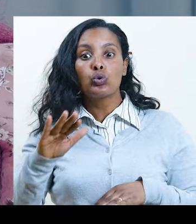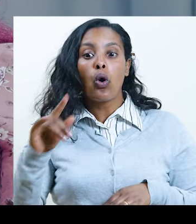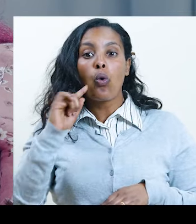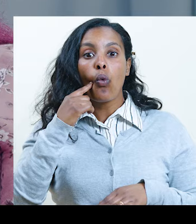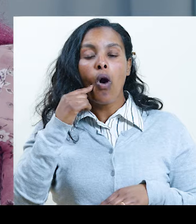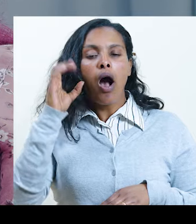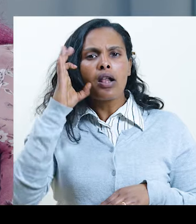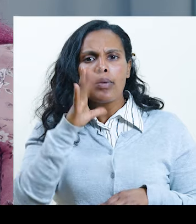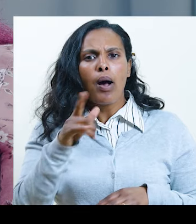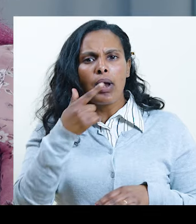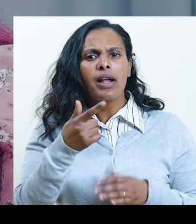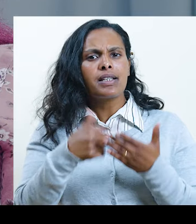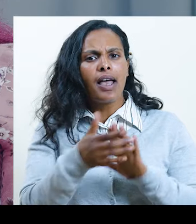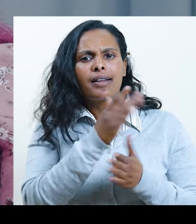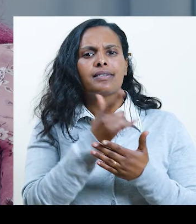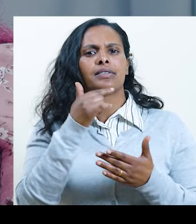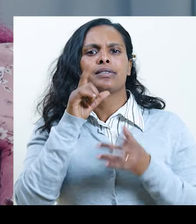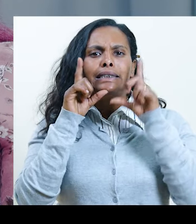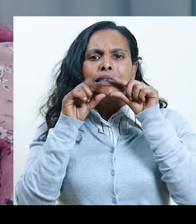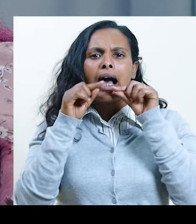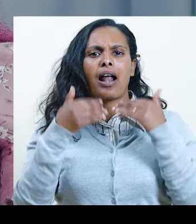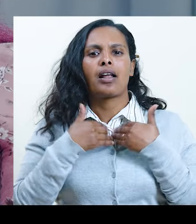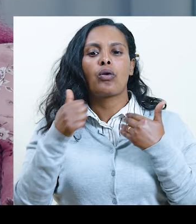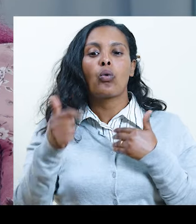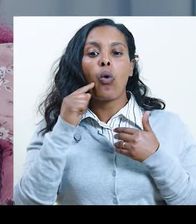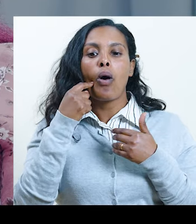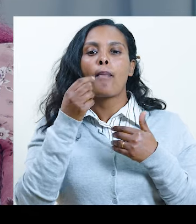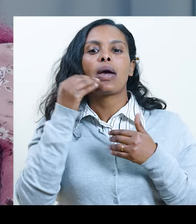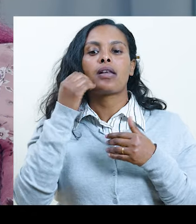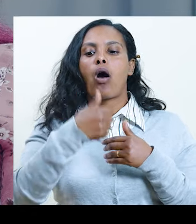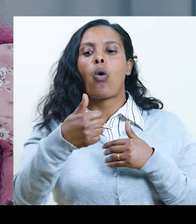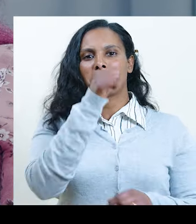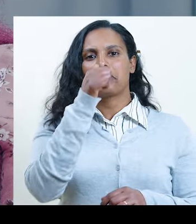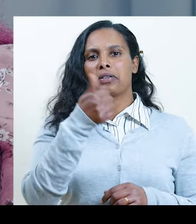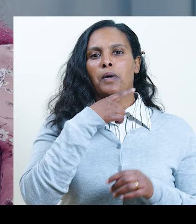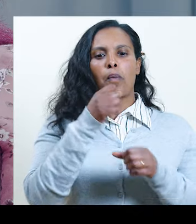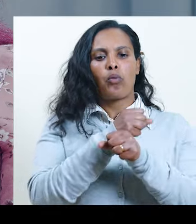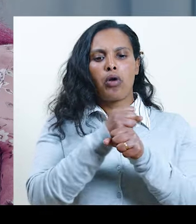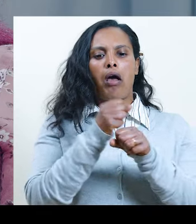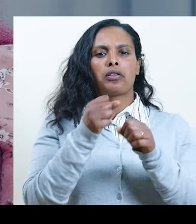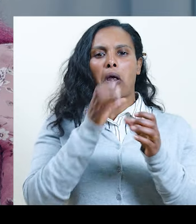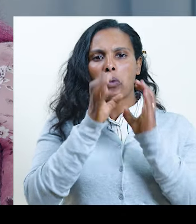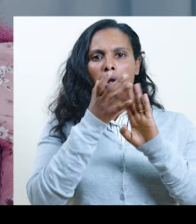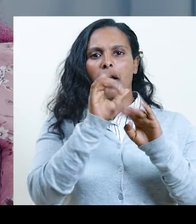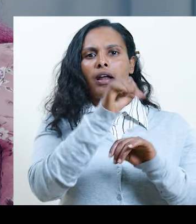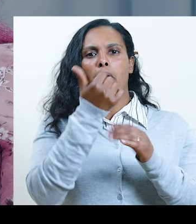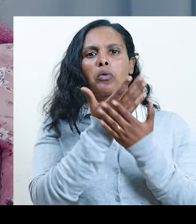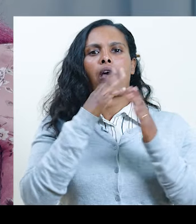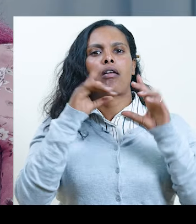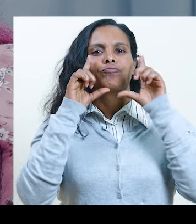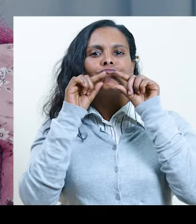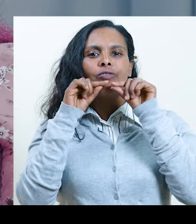ብላ እንዲሆና የሚል አለ። ራሱ ቤት አንኳክቶ ካልመጣ ማንም ሰው ቡና ጠጡም ላይ ሌላም ኢሹ